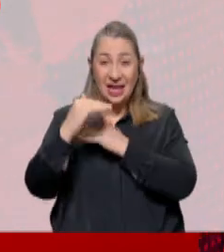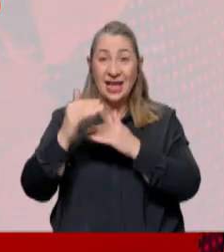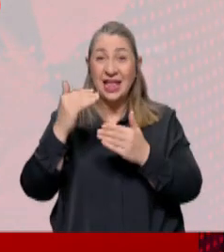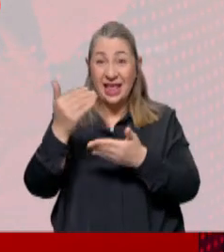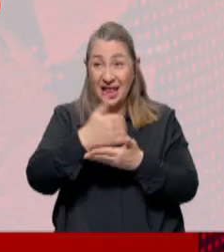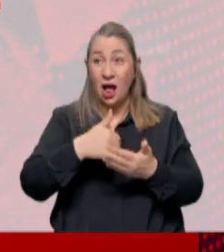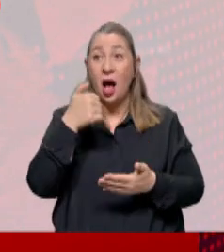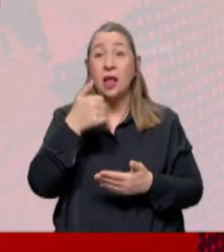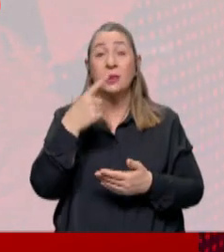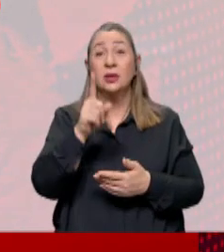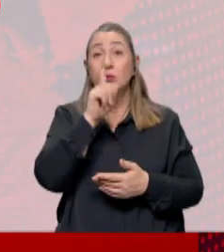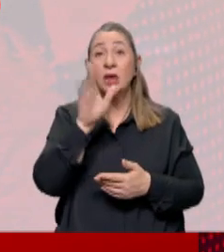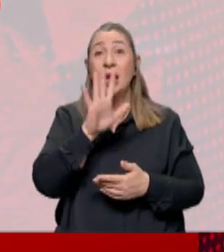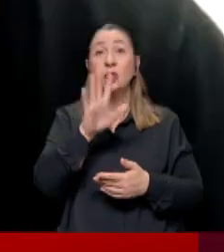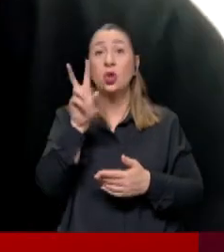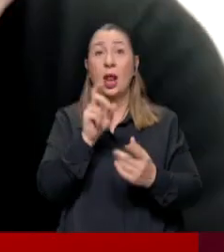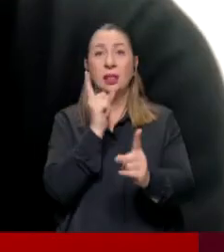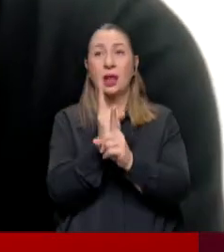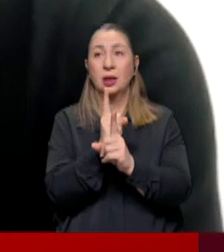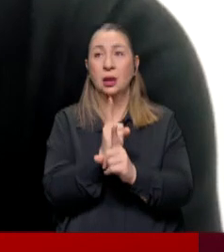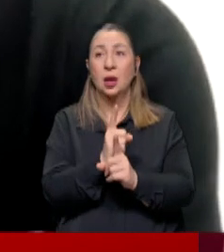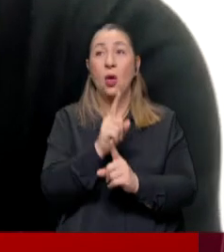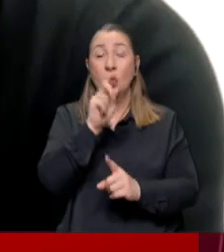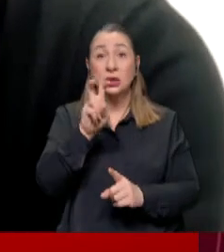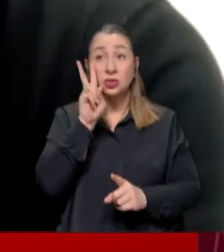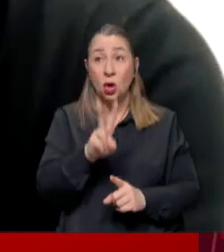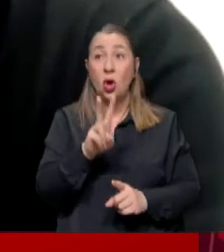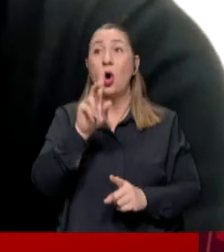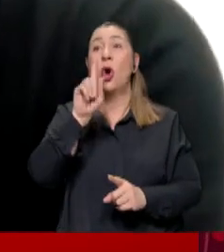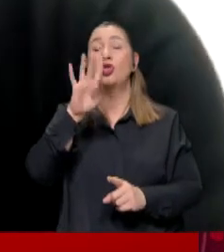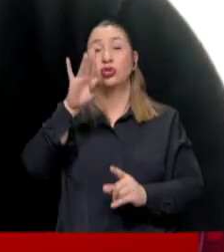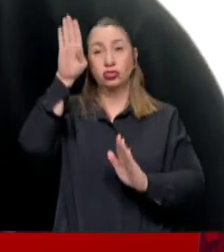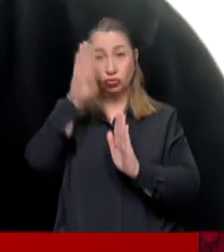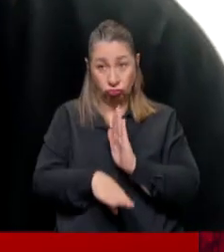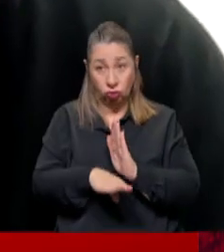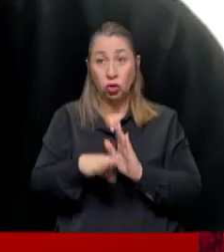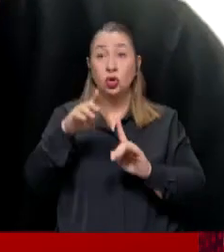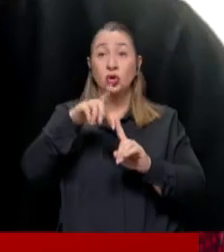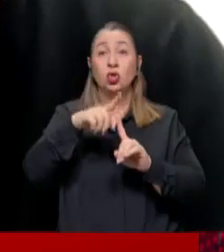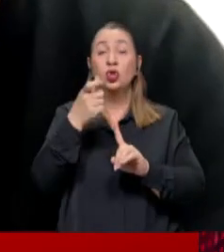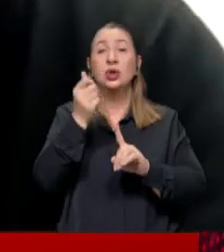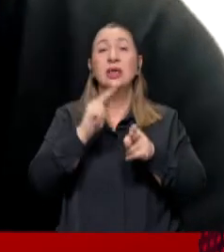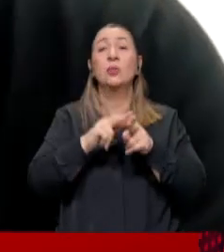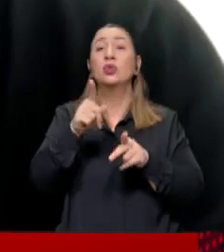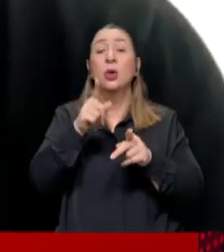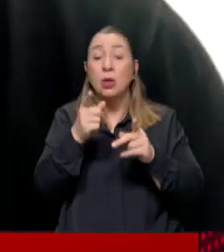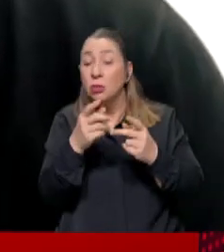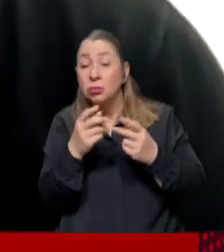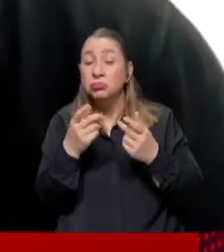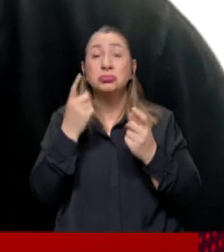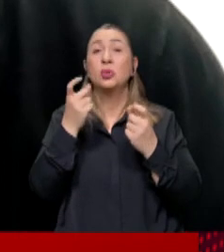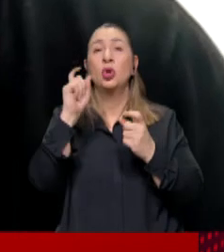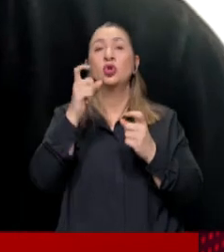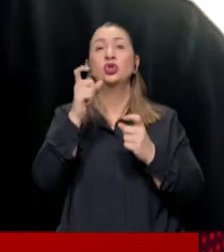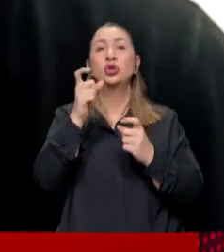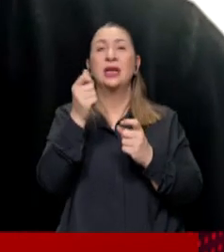bugün 6.150 dolara denk geliyor. 18'i gördü, 14'e düştü. TÜİK hiç onları sorgulamıyor. 9 liradan doları